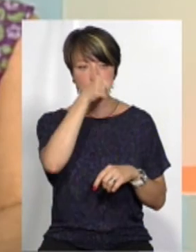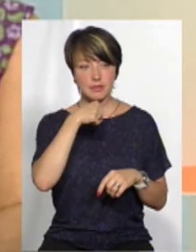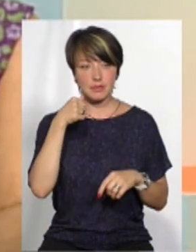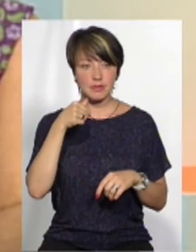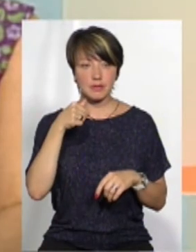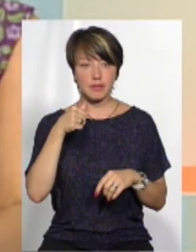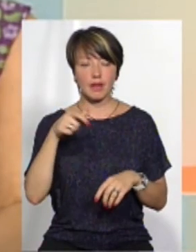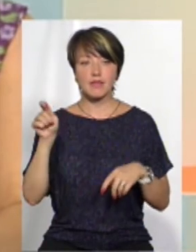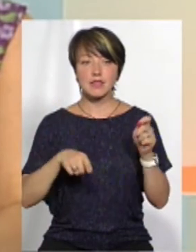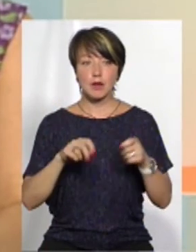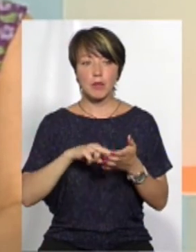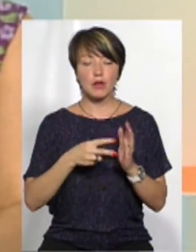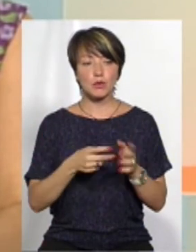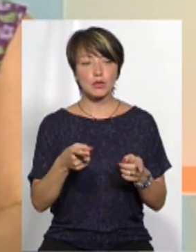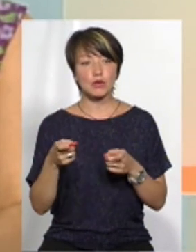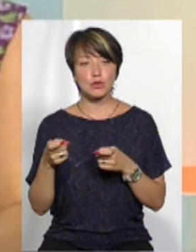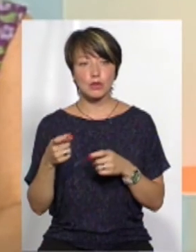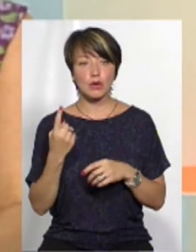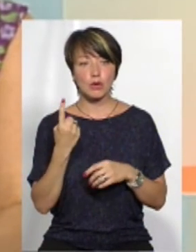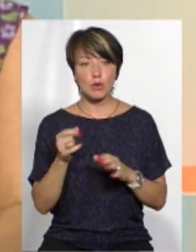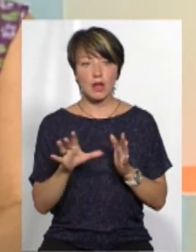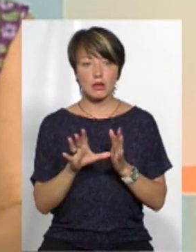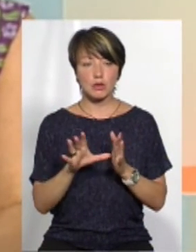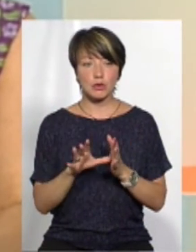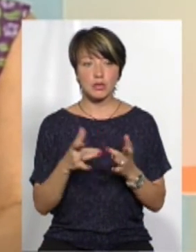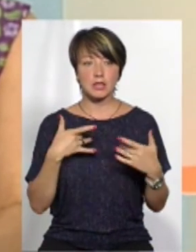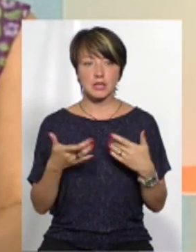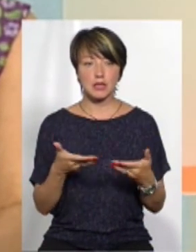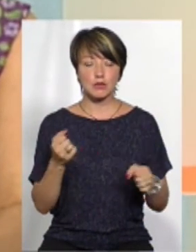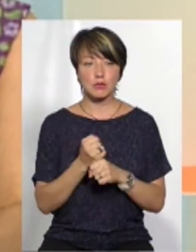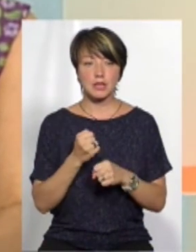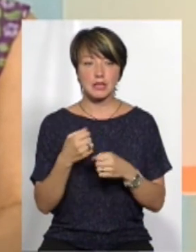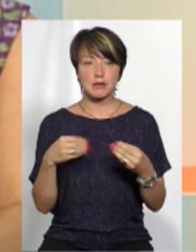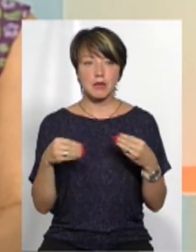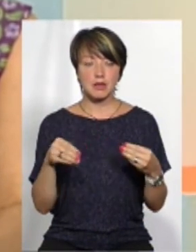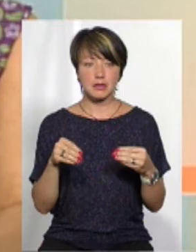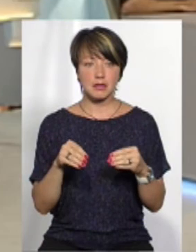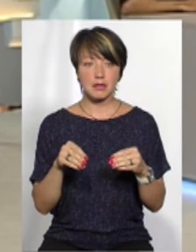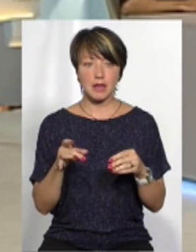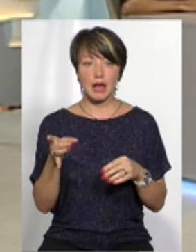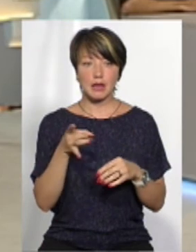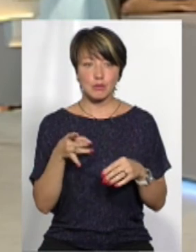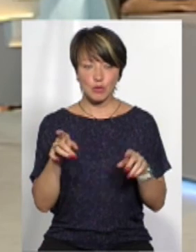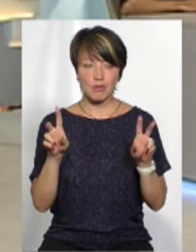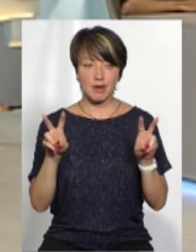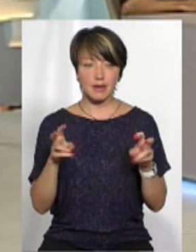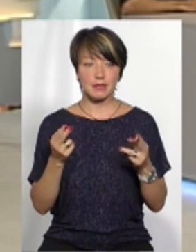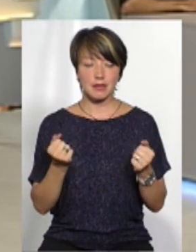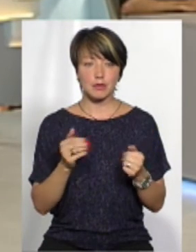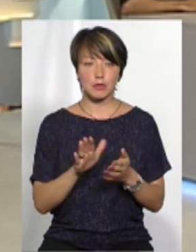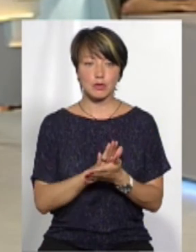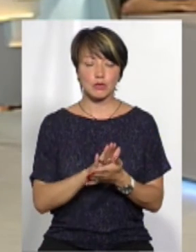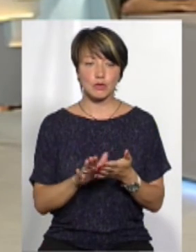знову ж таки, прийшов на фестиваль, плануємо залучити одну електронну сцену, зробити з пластикових цих от кубів. Мається на увазі фестиваль Республіка. Так, він